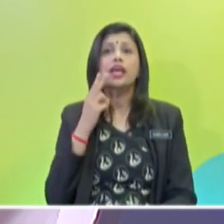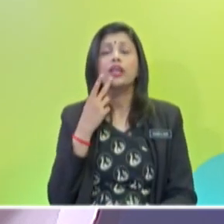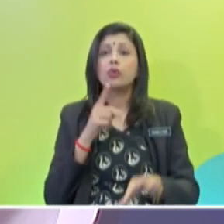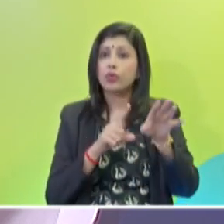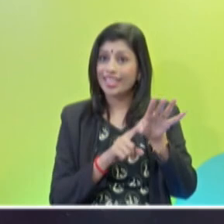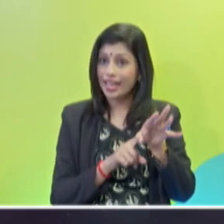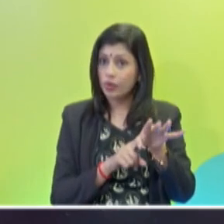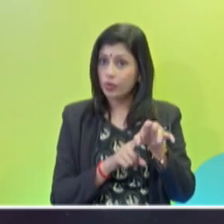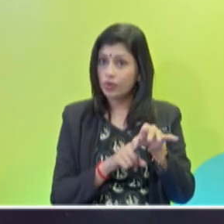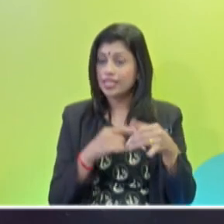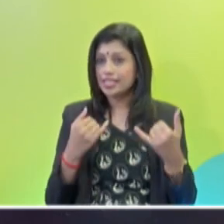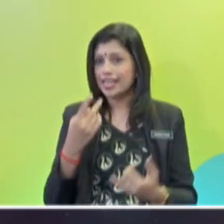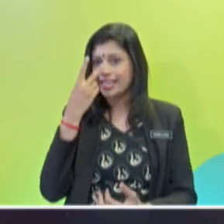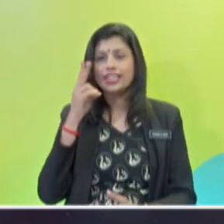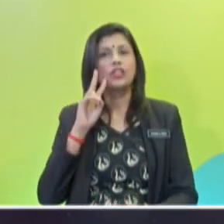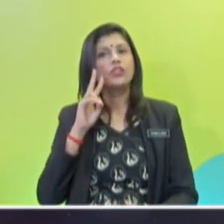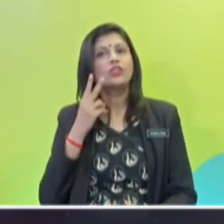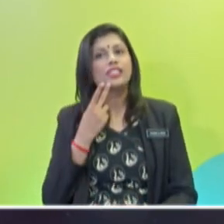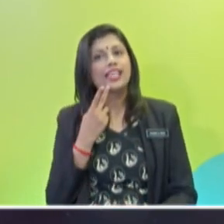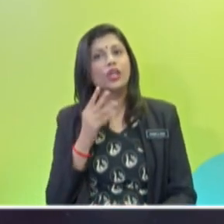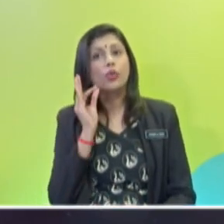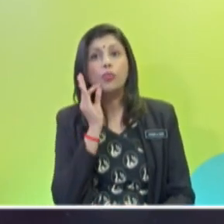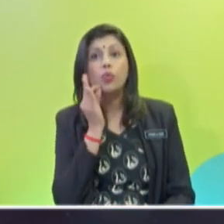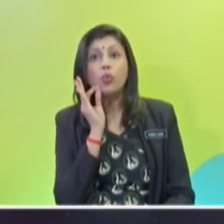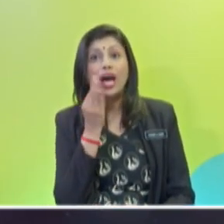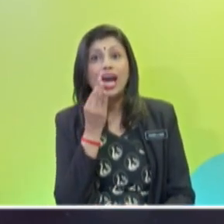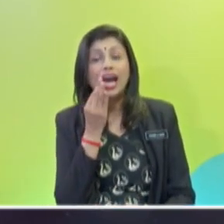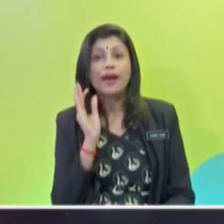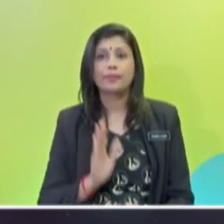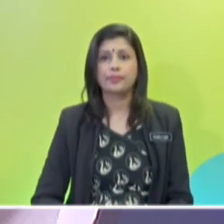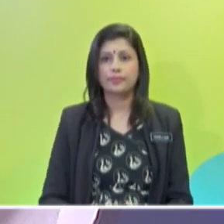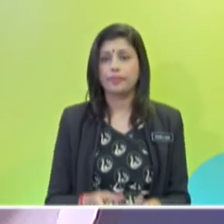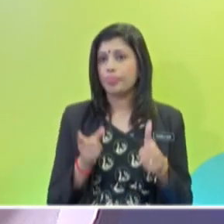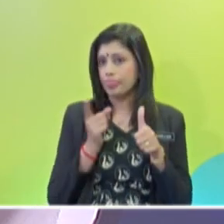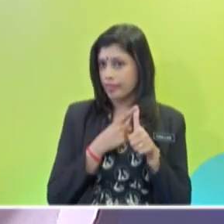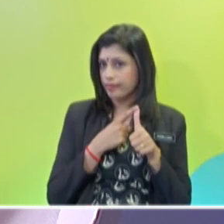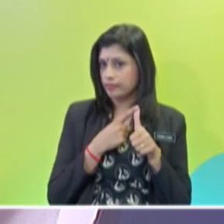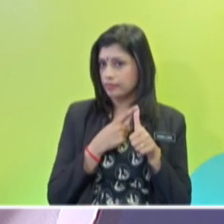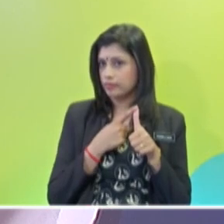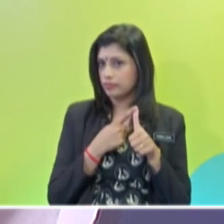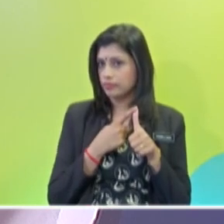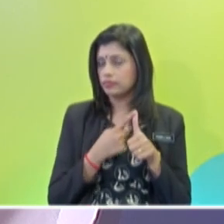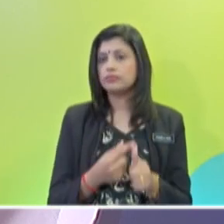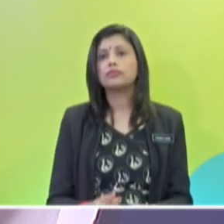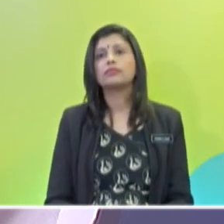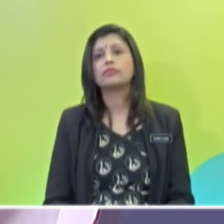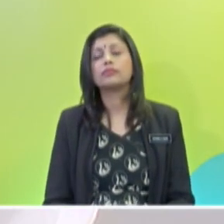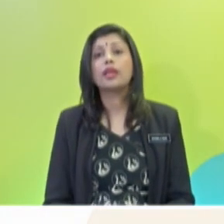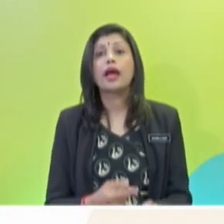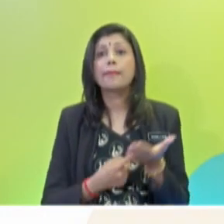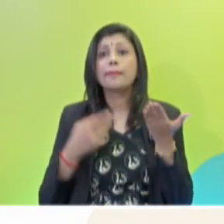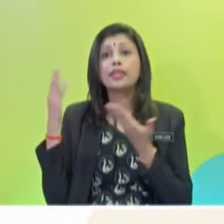pula jenis-jenis sayur-sayuran yang buah. Okey. Okey, yang pertama. Kita sama-sama lihat ni.